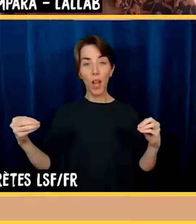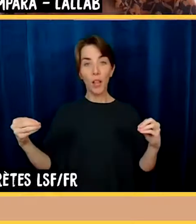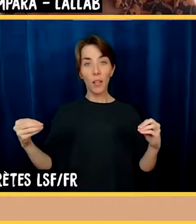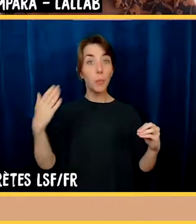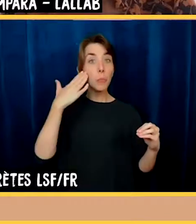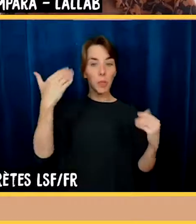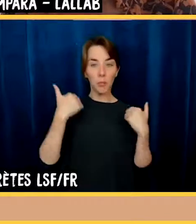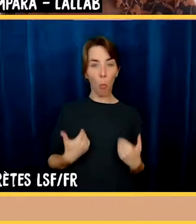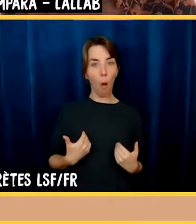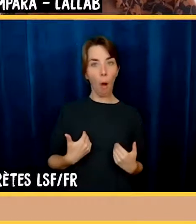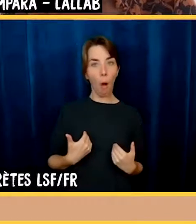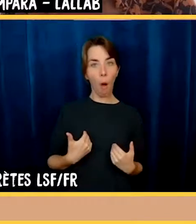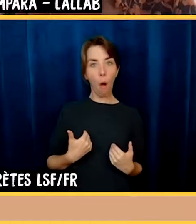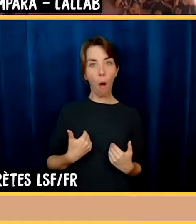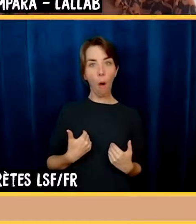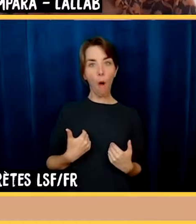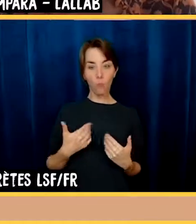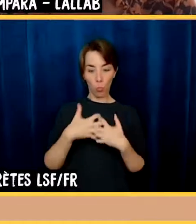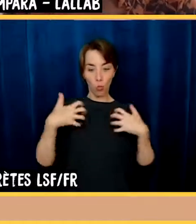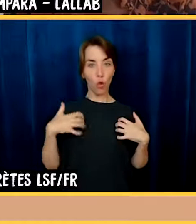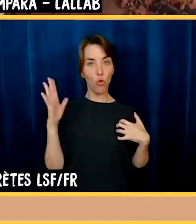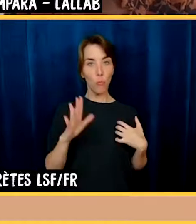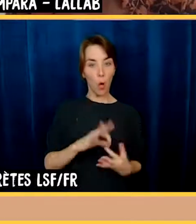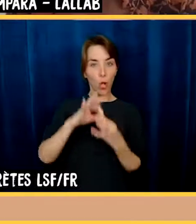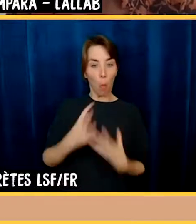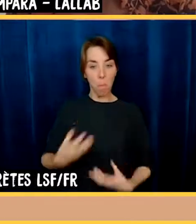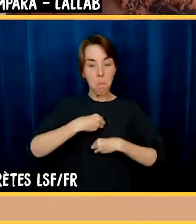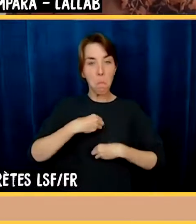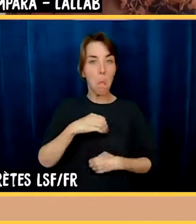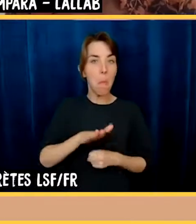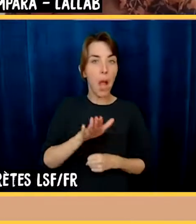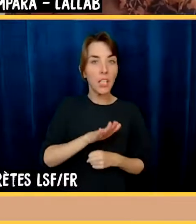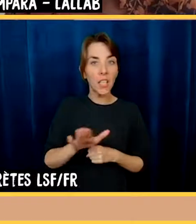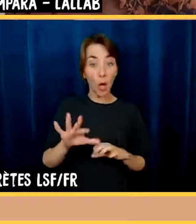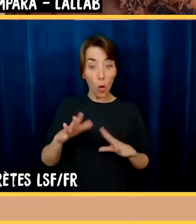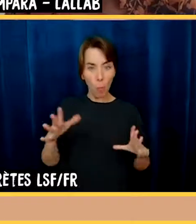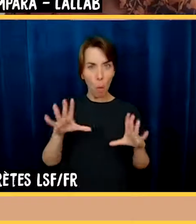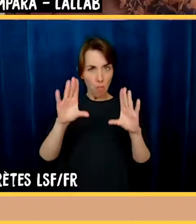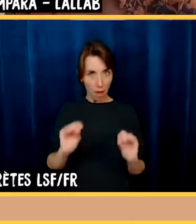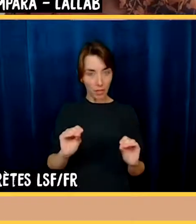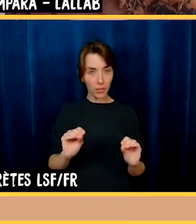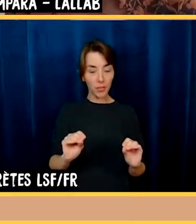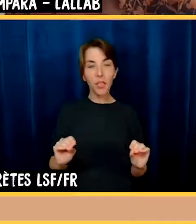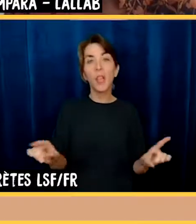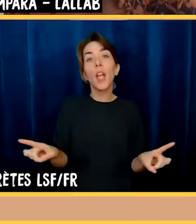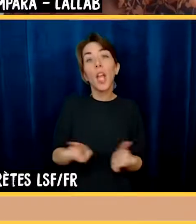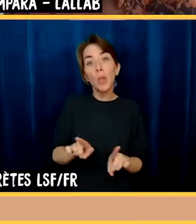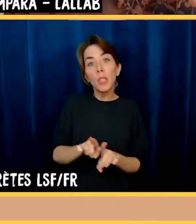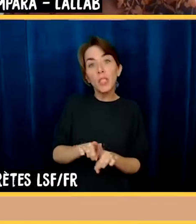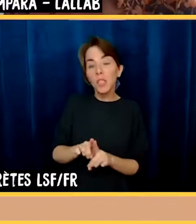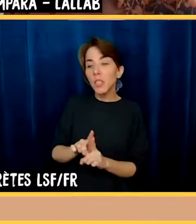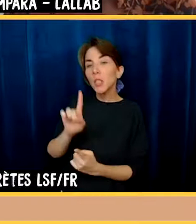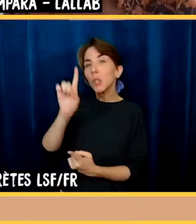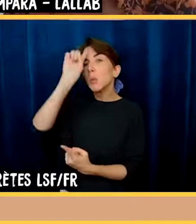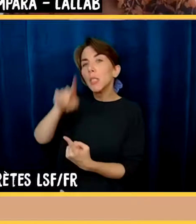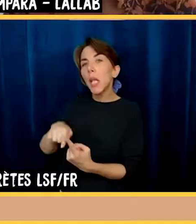théologienne? Et aussi, comment vous gérez les critiques sur des sujets tabous que